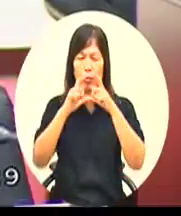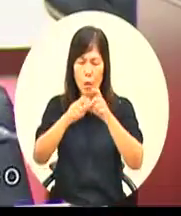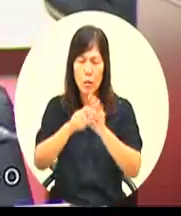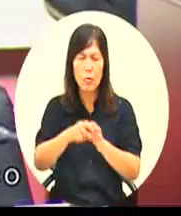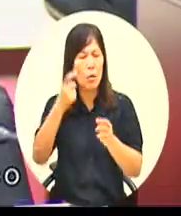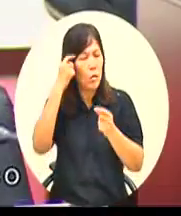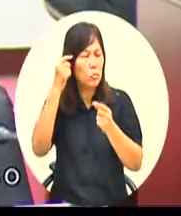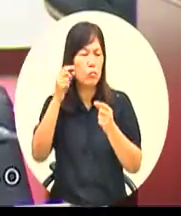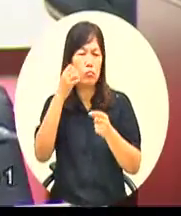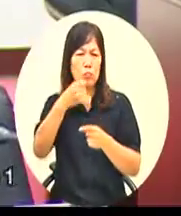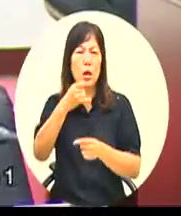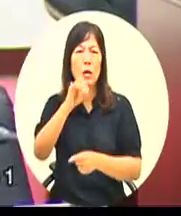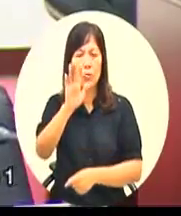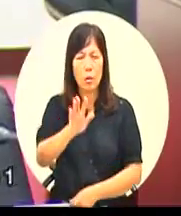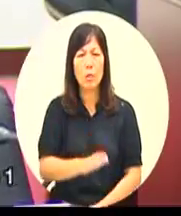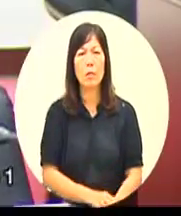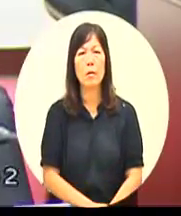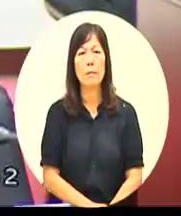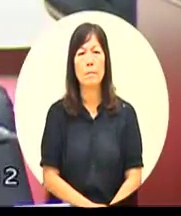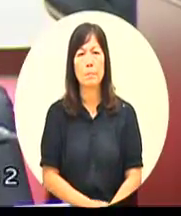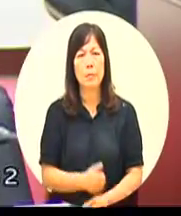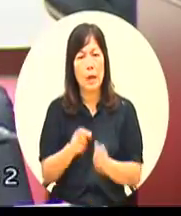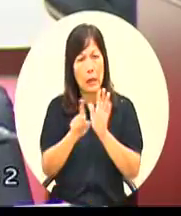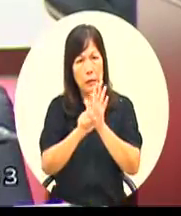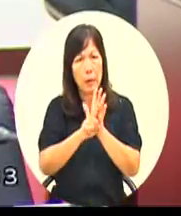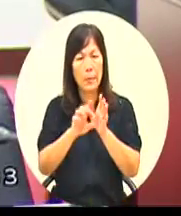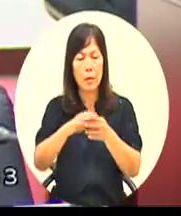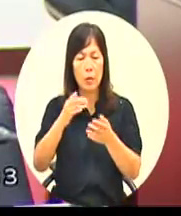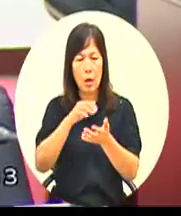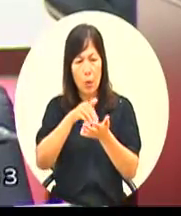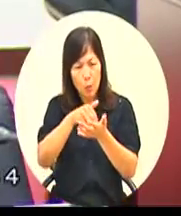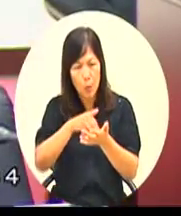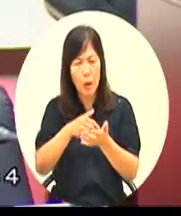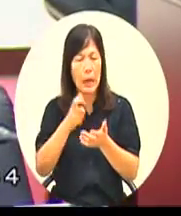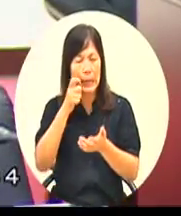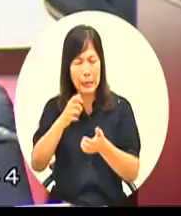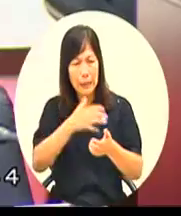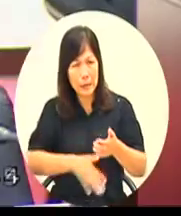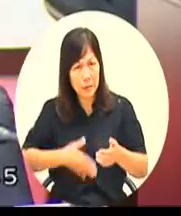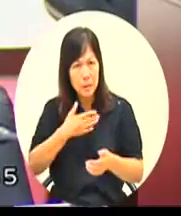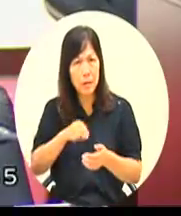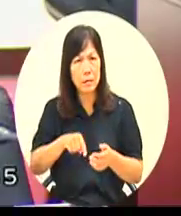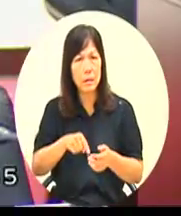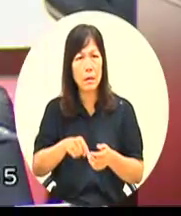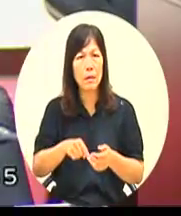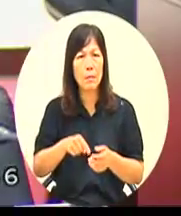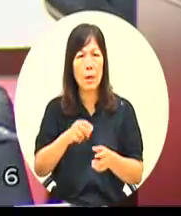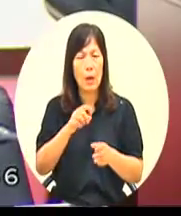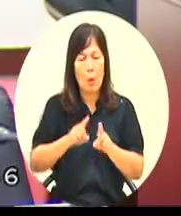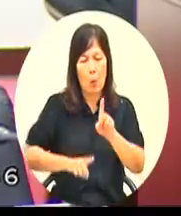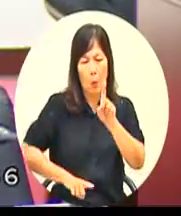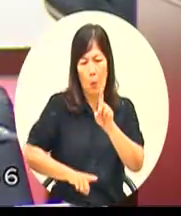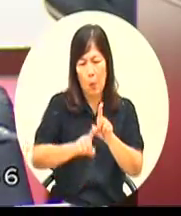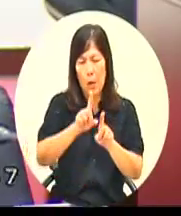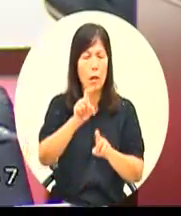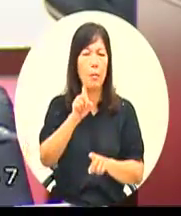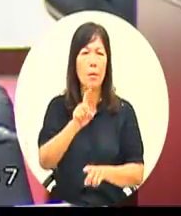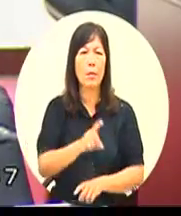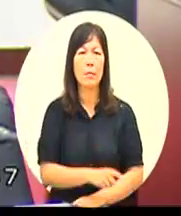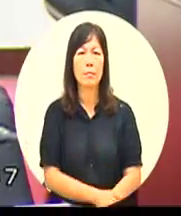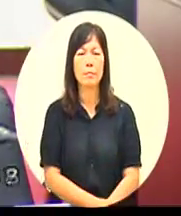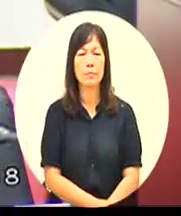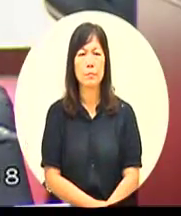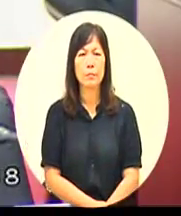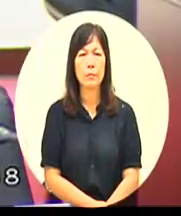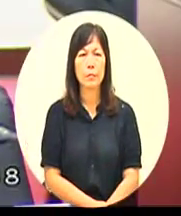哈。那就表示你们在软硬体这一方面都跟不上哈。那这样的一